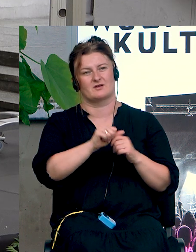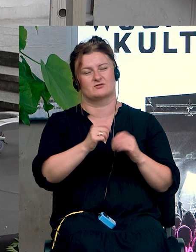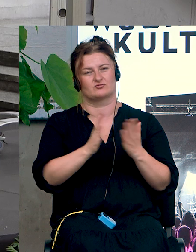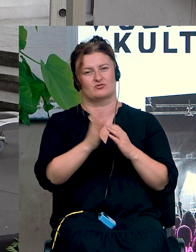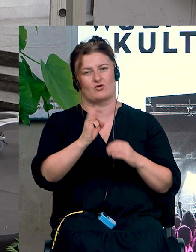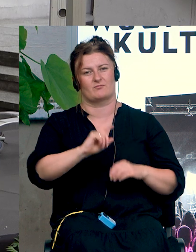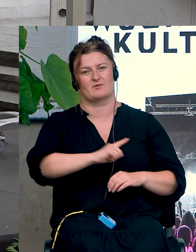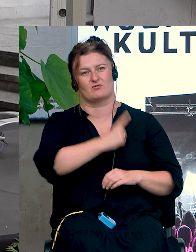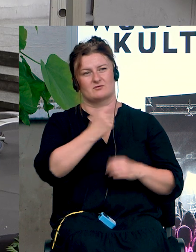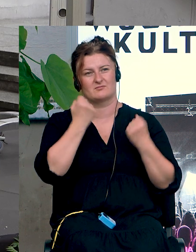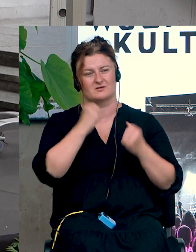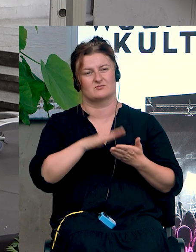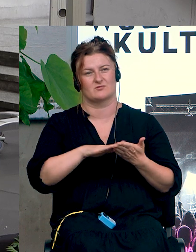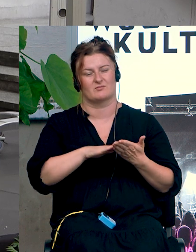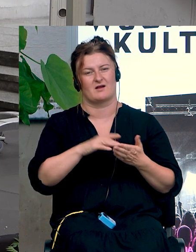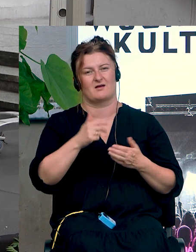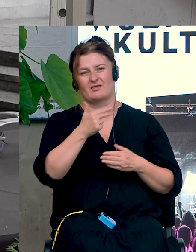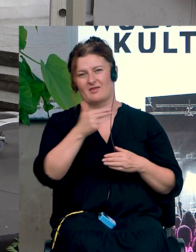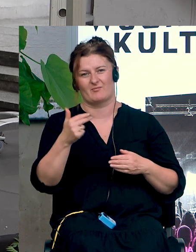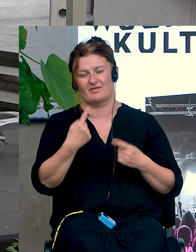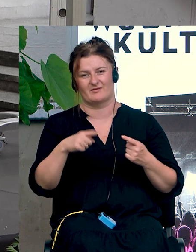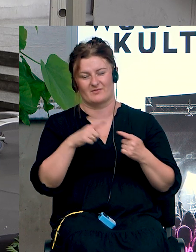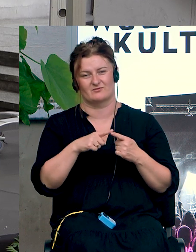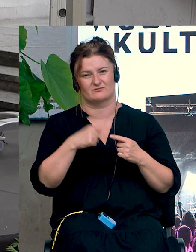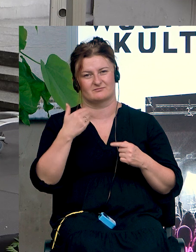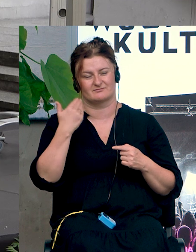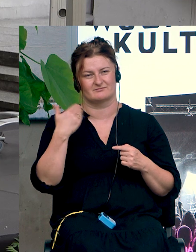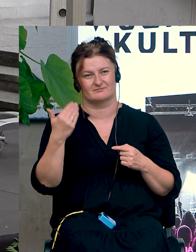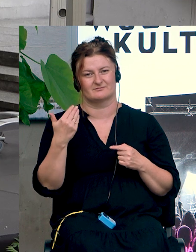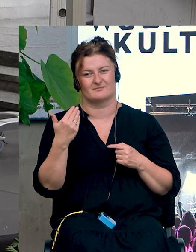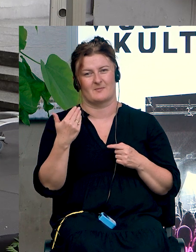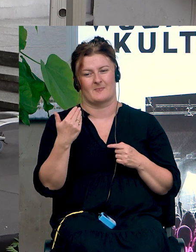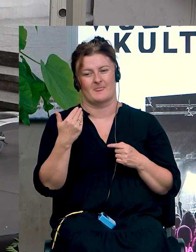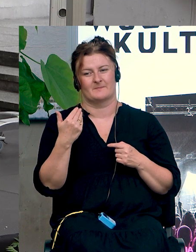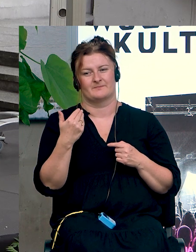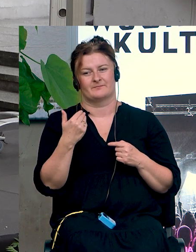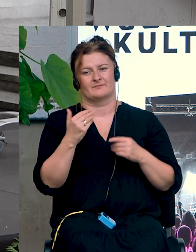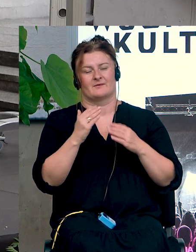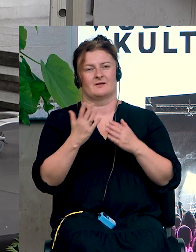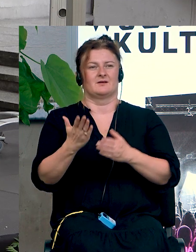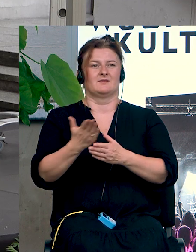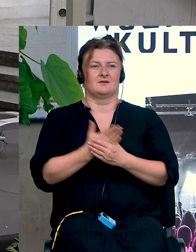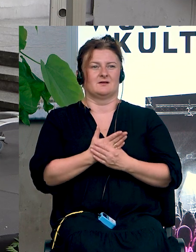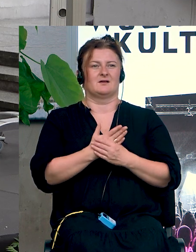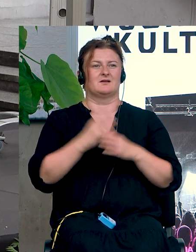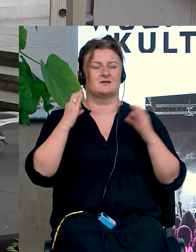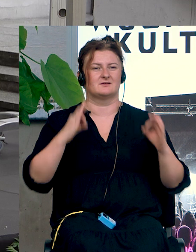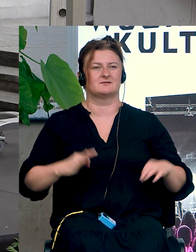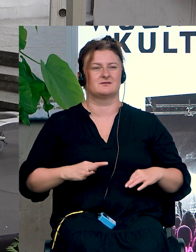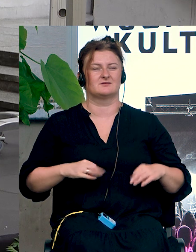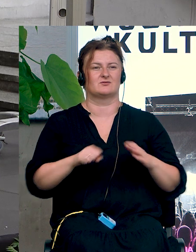але просто тоді, ну, я якби запросив вас до розмови тоді, виходить. А ви вибачайте, що я так трошки.